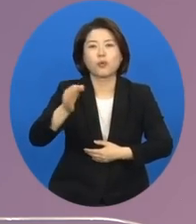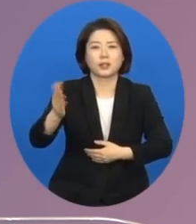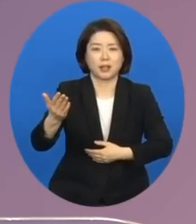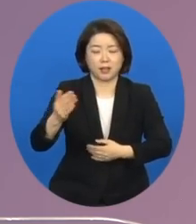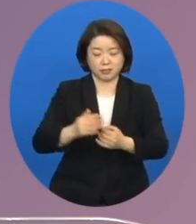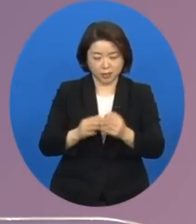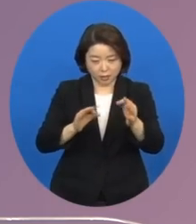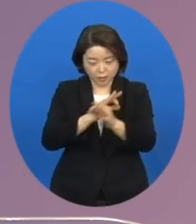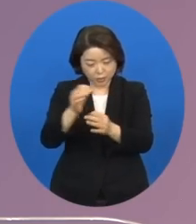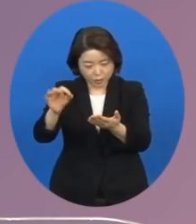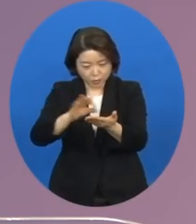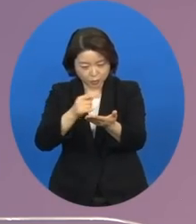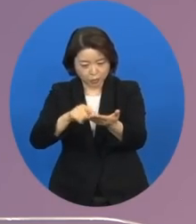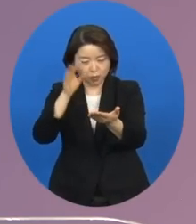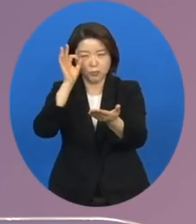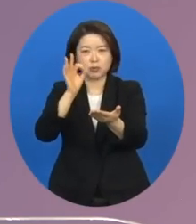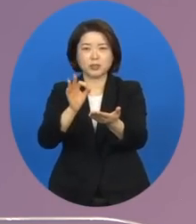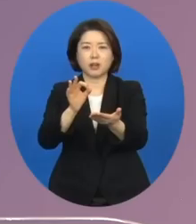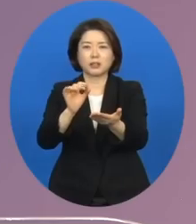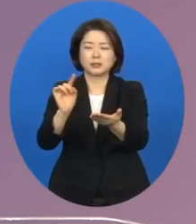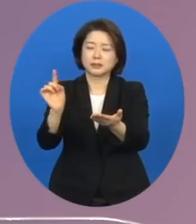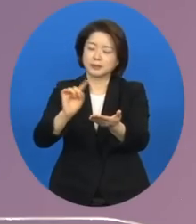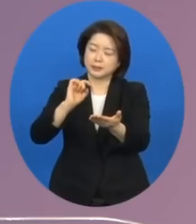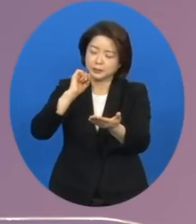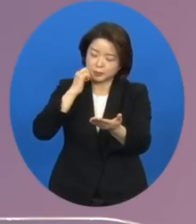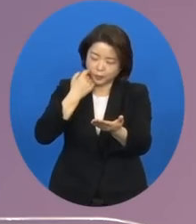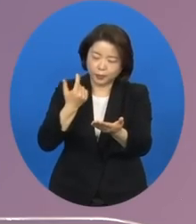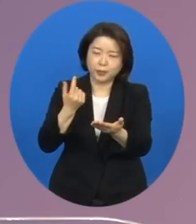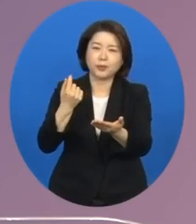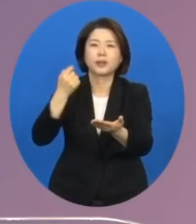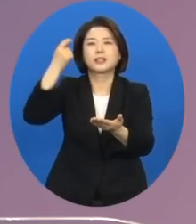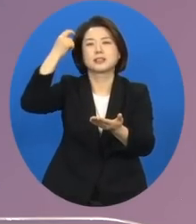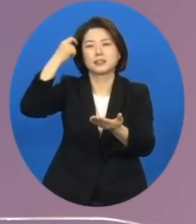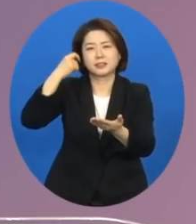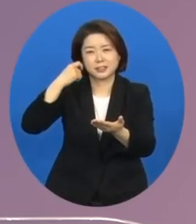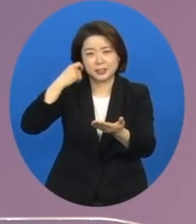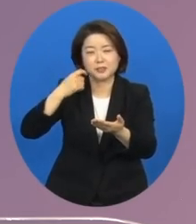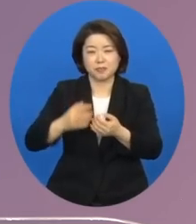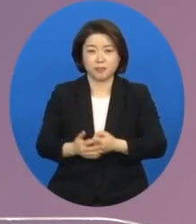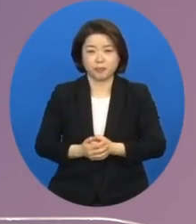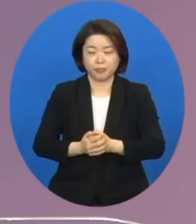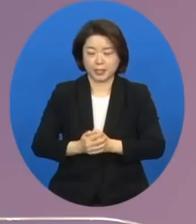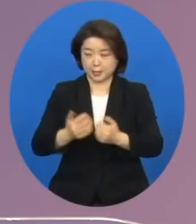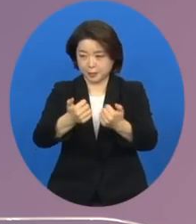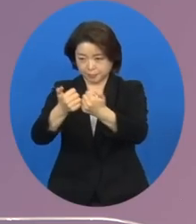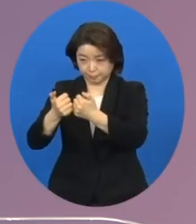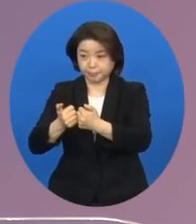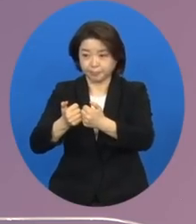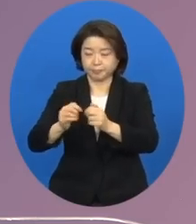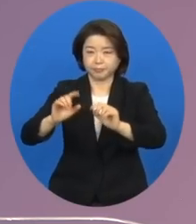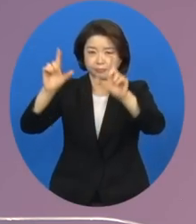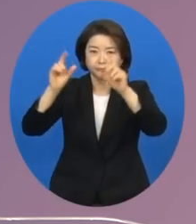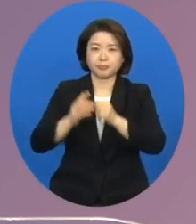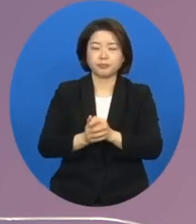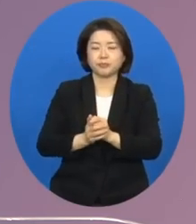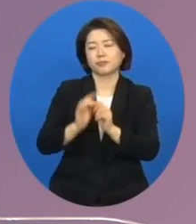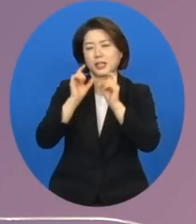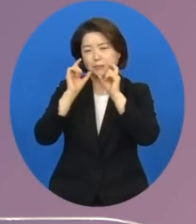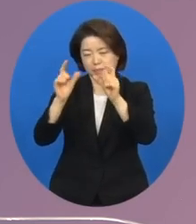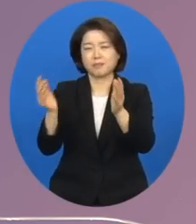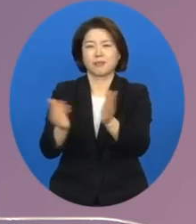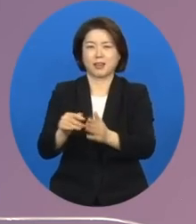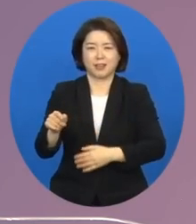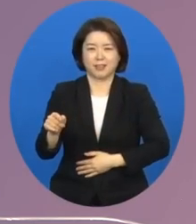재정상황을 보니까 아무래도 어렵다는 마음이 들었습니다 그래서 사역회의를 하게 되는 날 아예 선언을